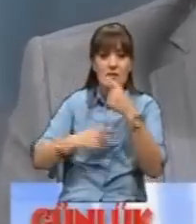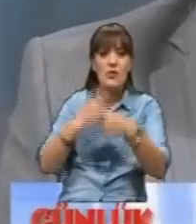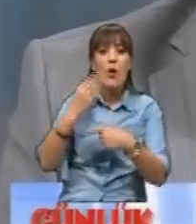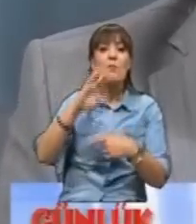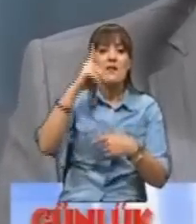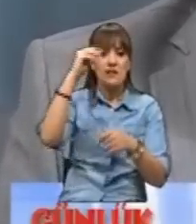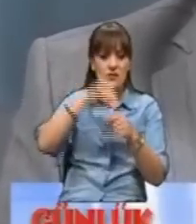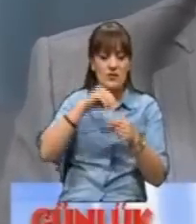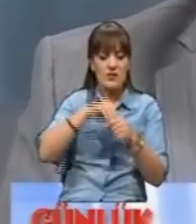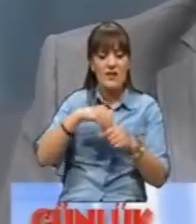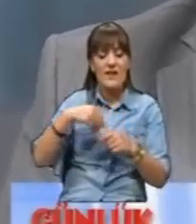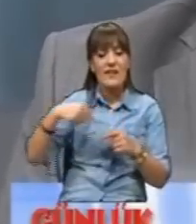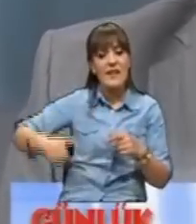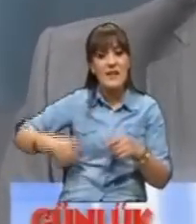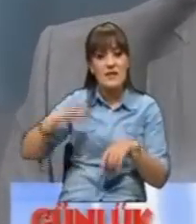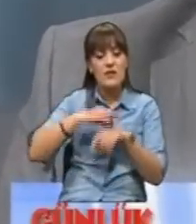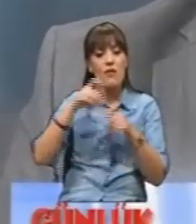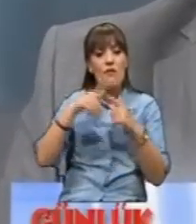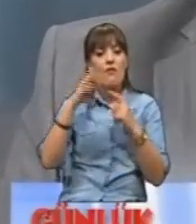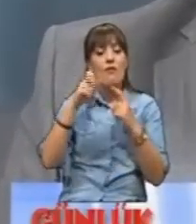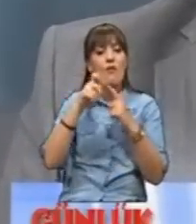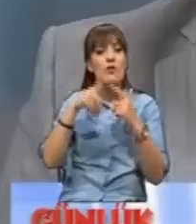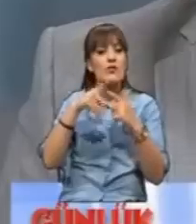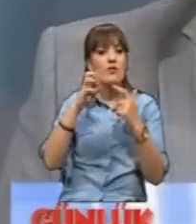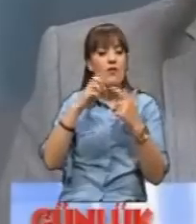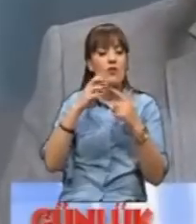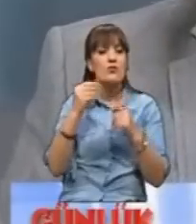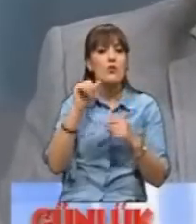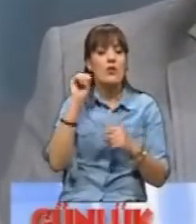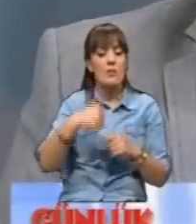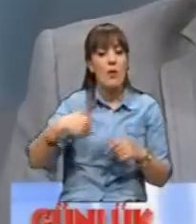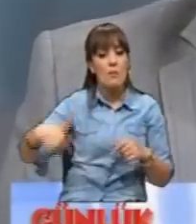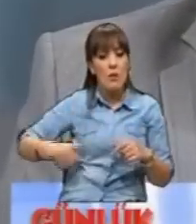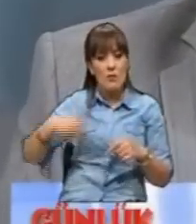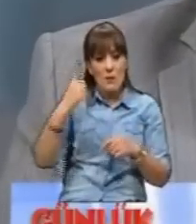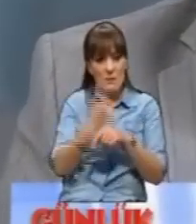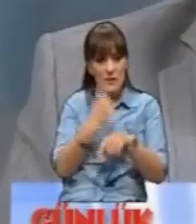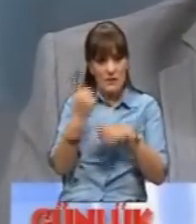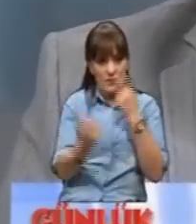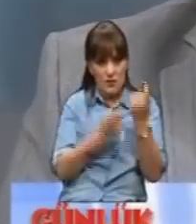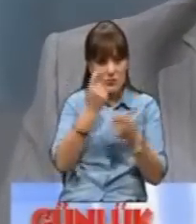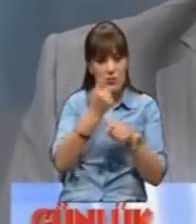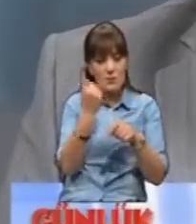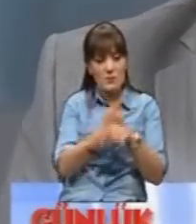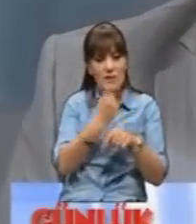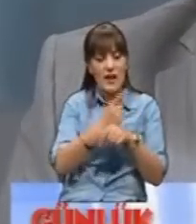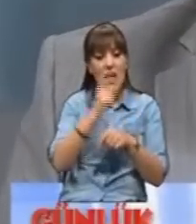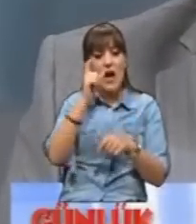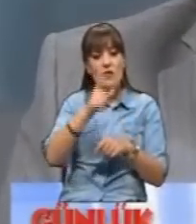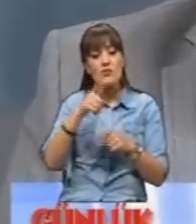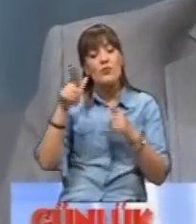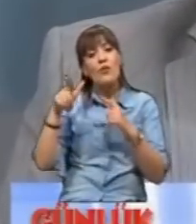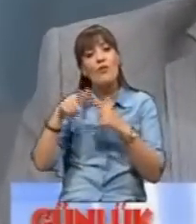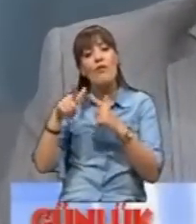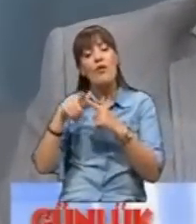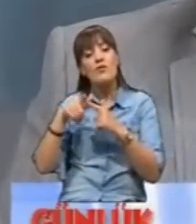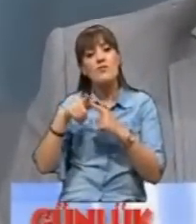diyaliz hastalarında fosfor da çok önemli. Böbreğin bir fonksiyonlarından biri de kalsiyum ve